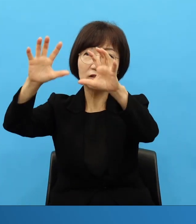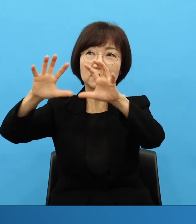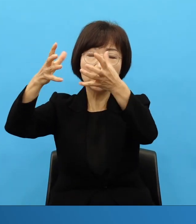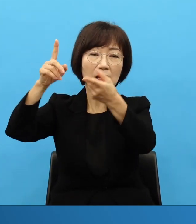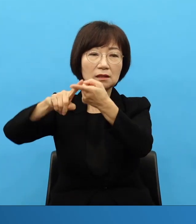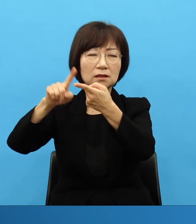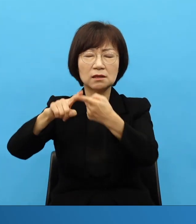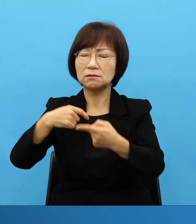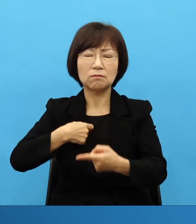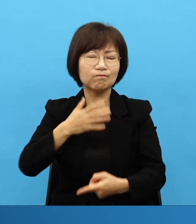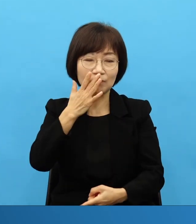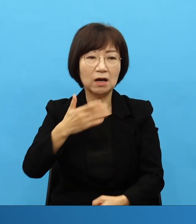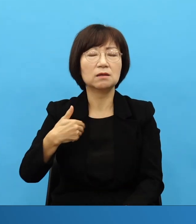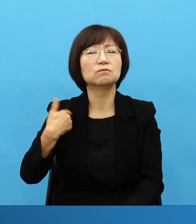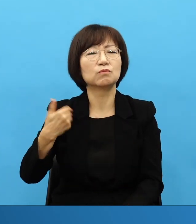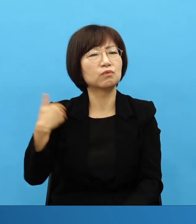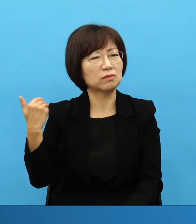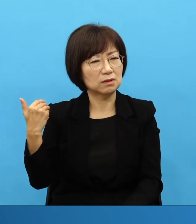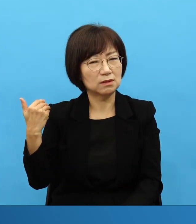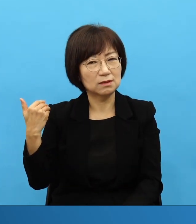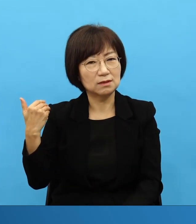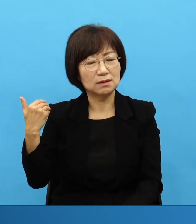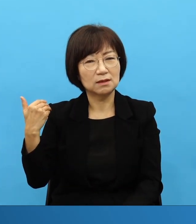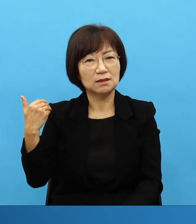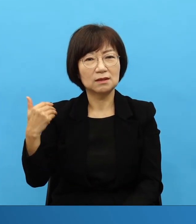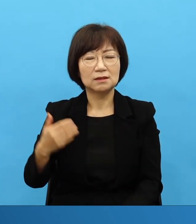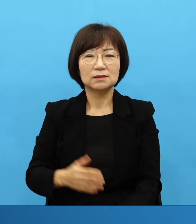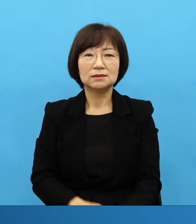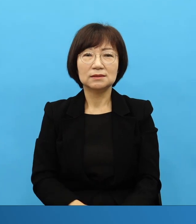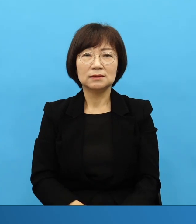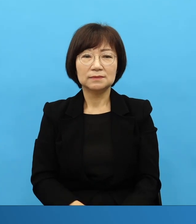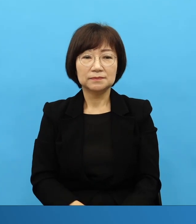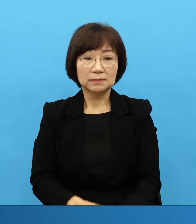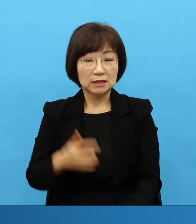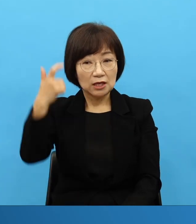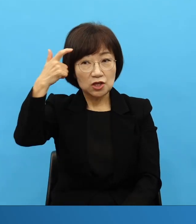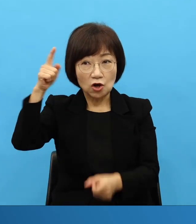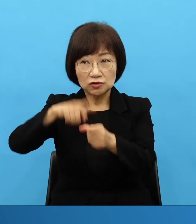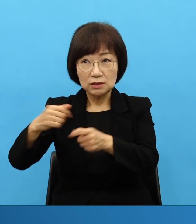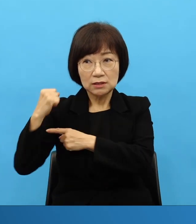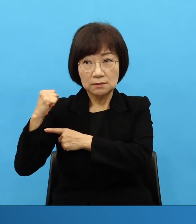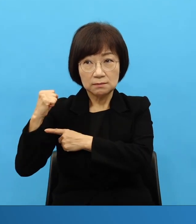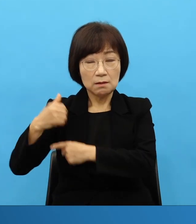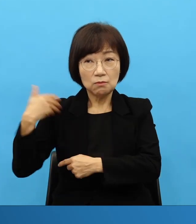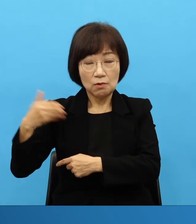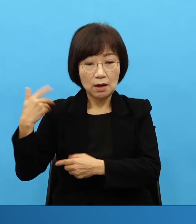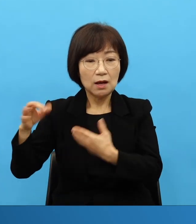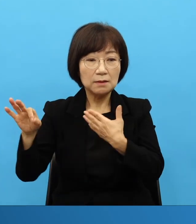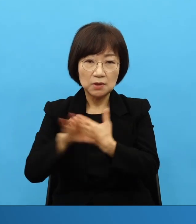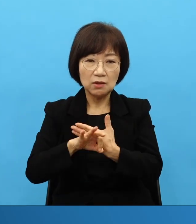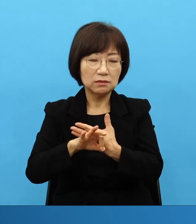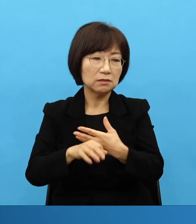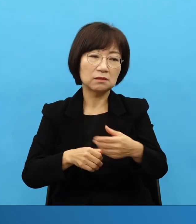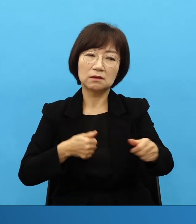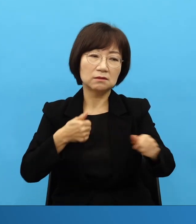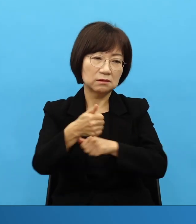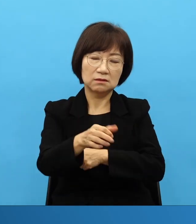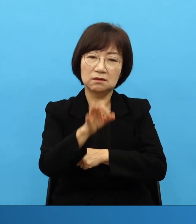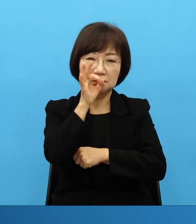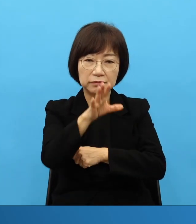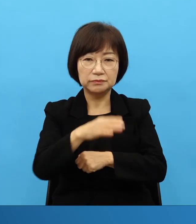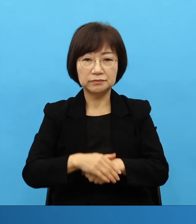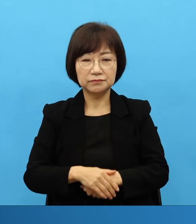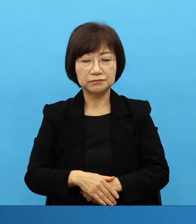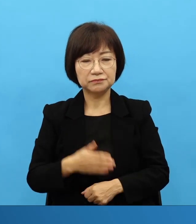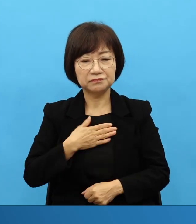no interest in the spiritual realm that 그러니까 truly saves 못 me. 이겨요. 뭐 이기기는 뭐 싸움이 뭡니까? 나를 유지를 못해요. And so you